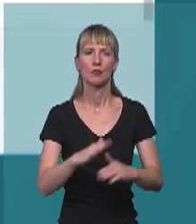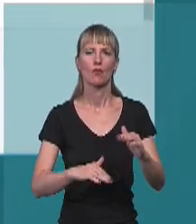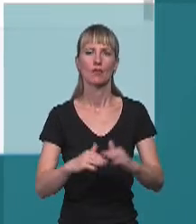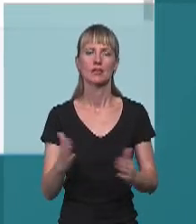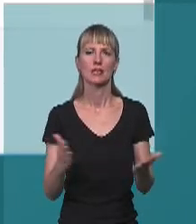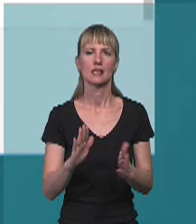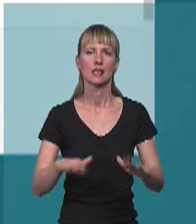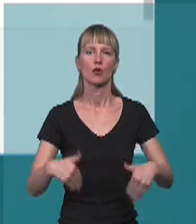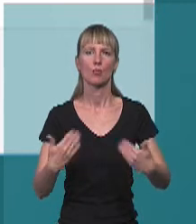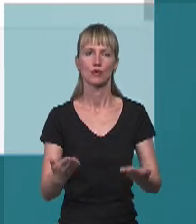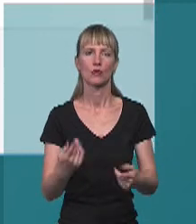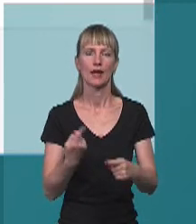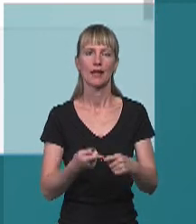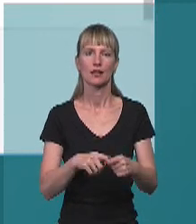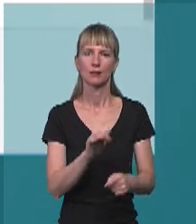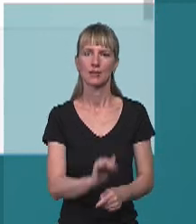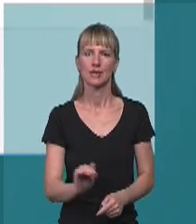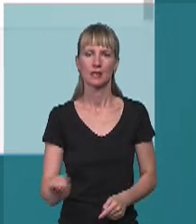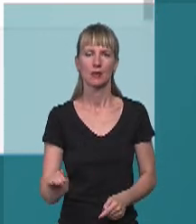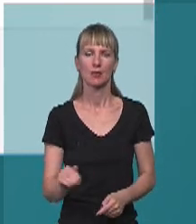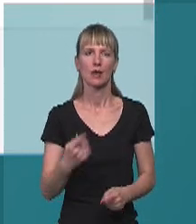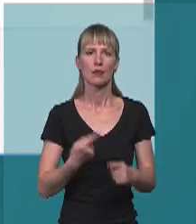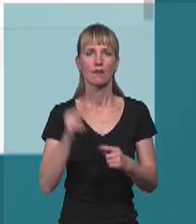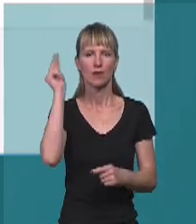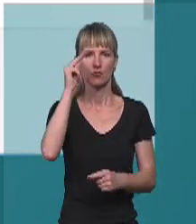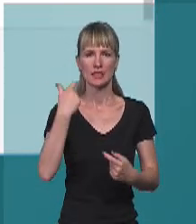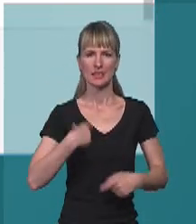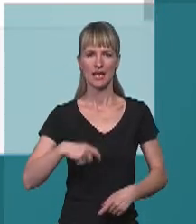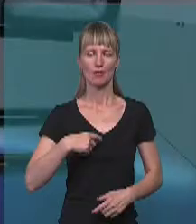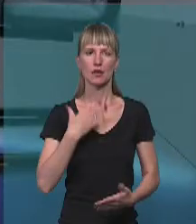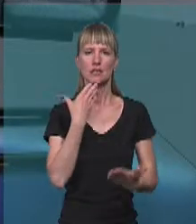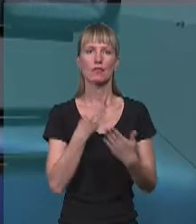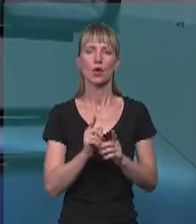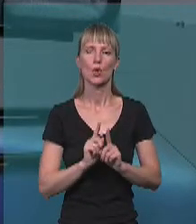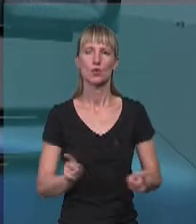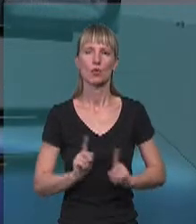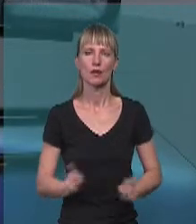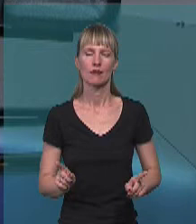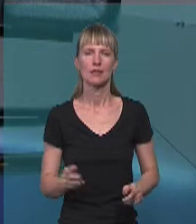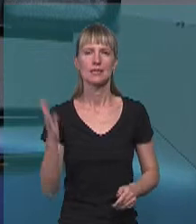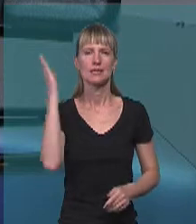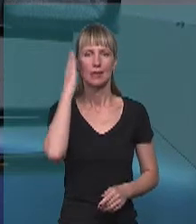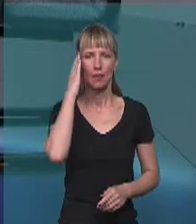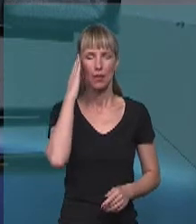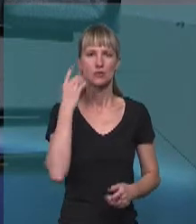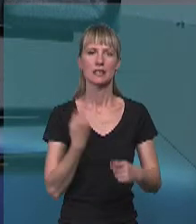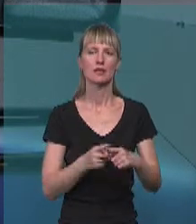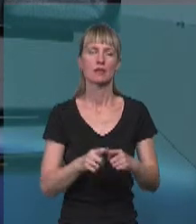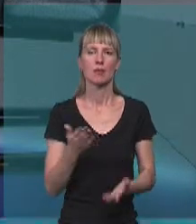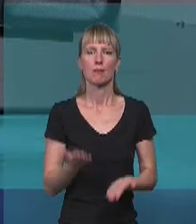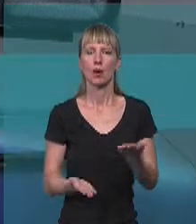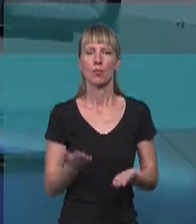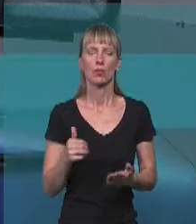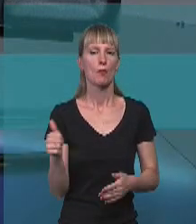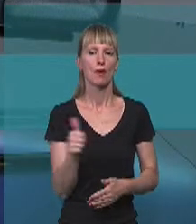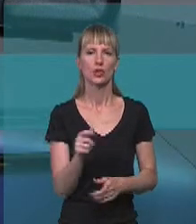професії, які рекомендовані цим дітям. Тому вивчення себе, вивчення своїх особливостей, здібностей – це,